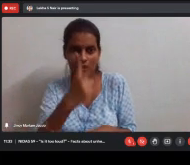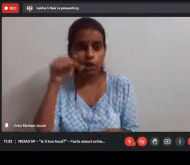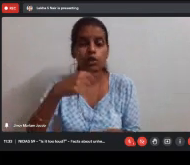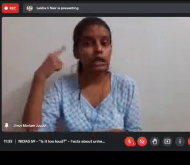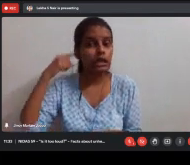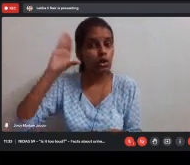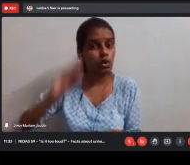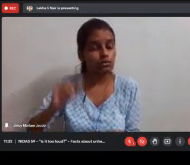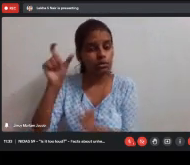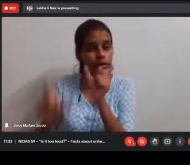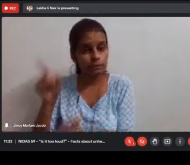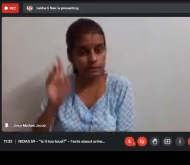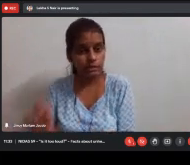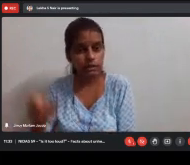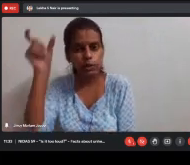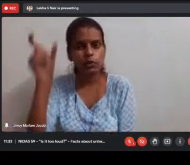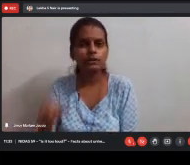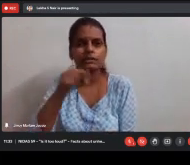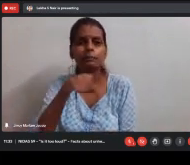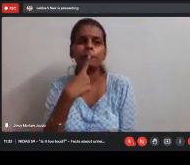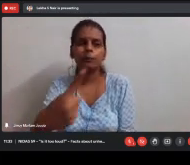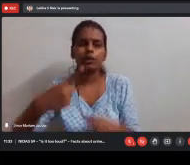സൈക്കിൾ പോകുന്ന ശബ്ദം. സോ ഇതൊക്കെയാണ് നമുക്ക്